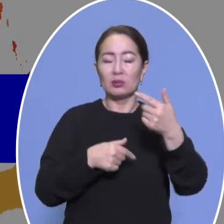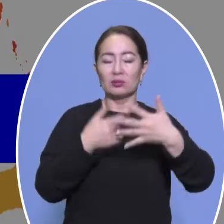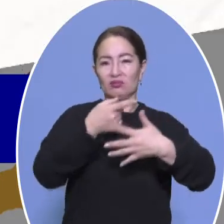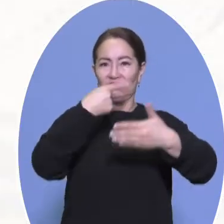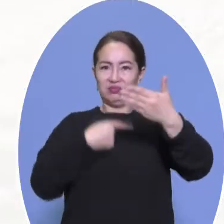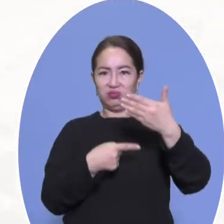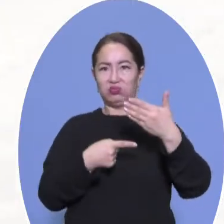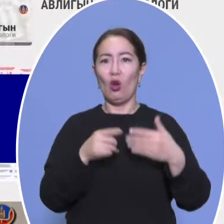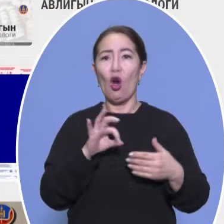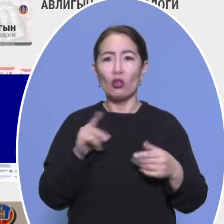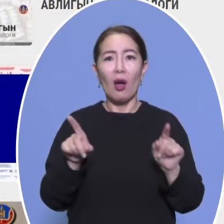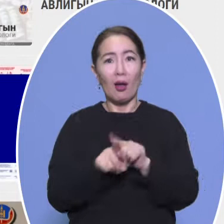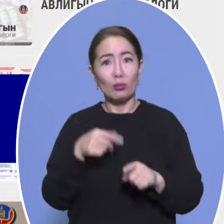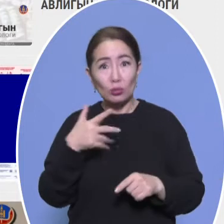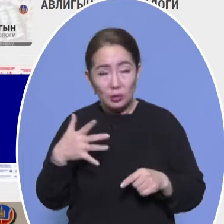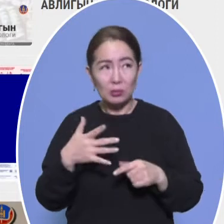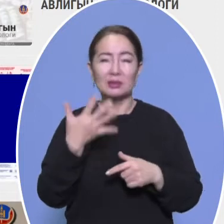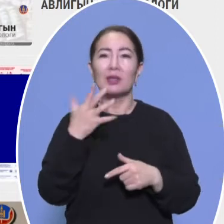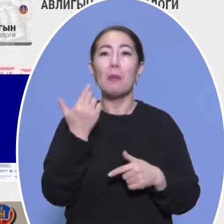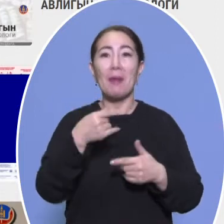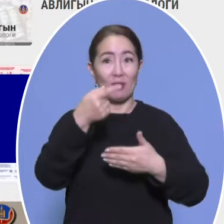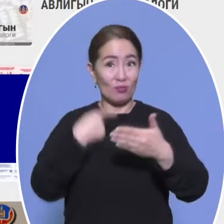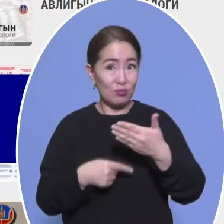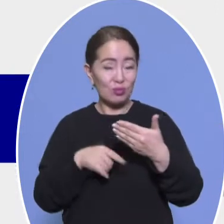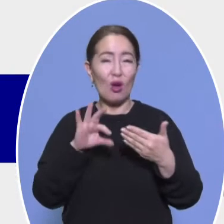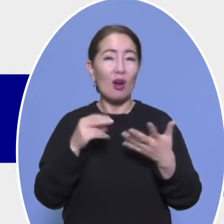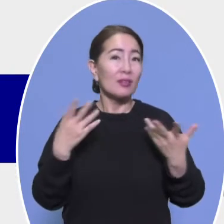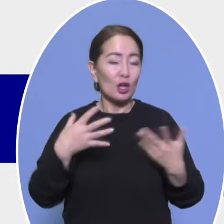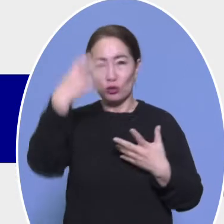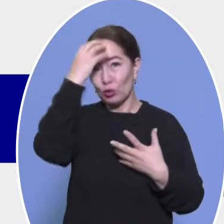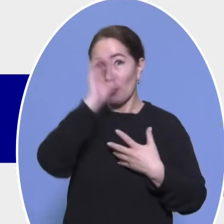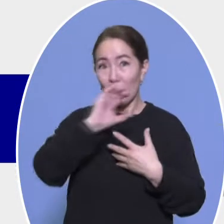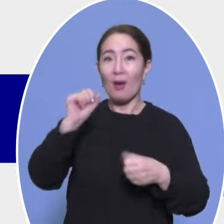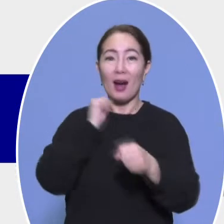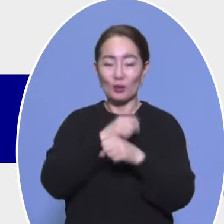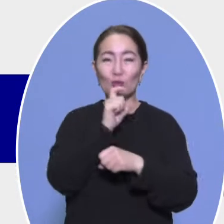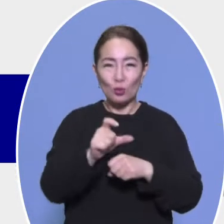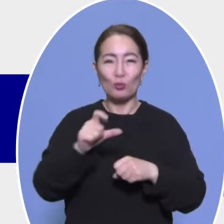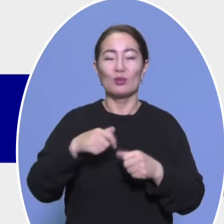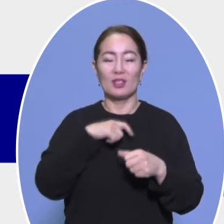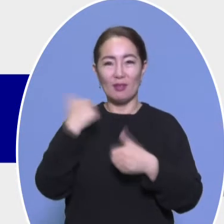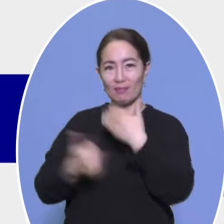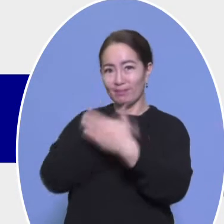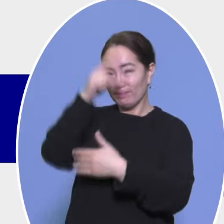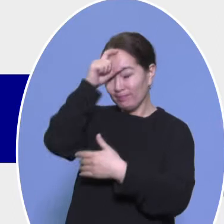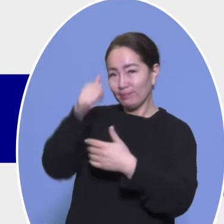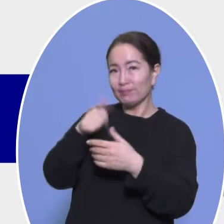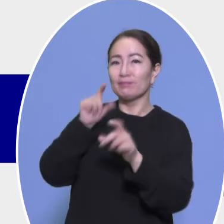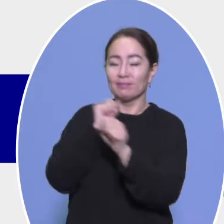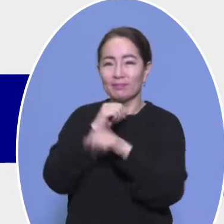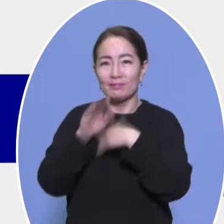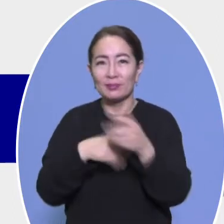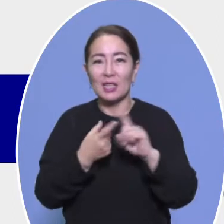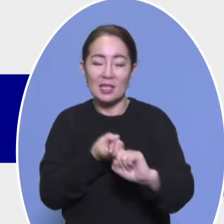ухарсан үзүүлэлт болсон билээ. За Монгол улс өмнөх оныхоос оноо буурсан үндсэн шалтгаан нь төрийн албан хаагчид эрх мэдэл албан тушаалын байдлаа уруулан ашигладаг